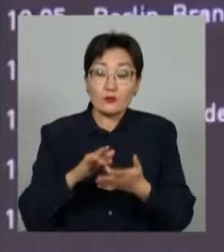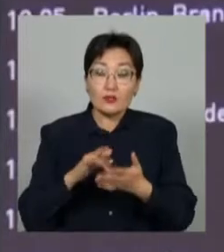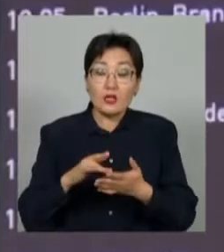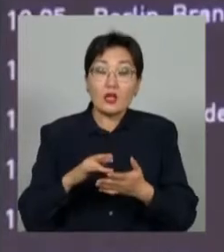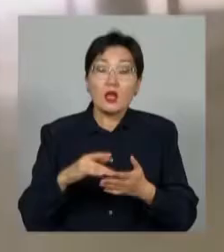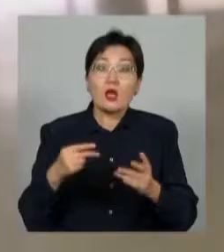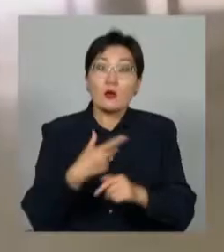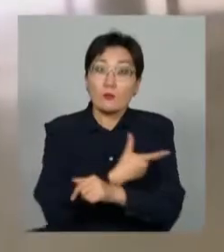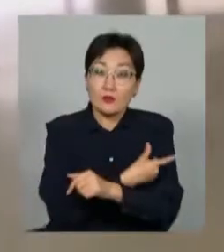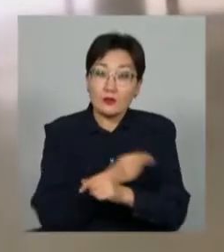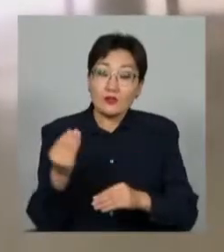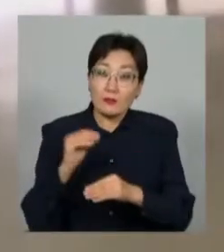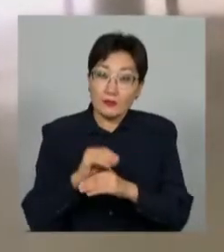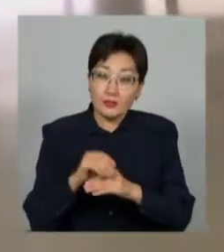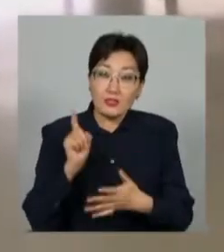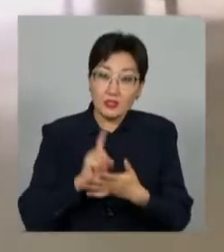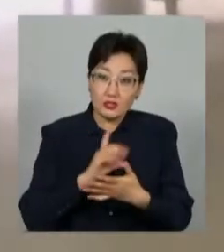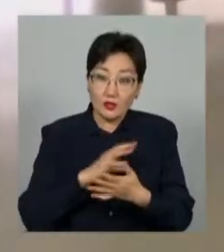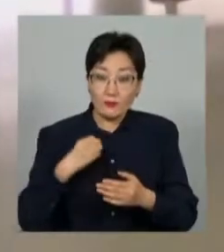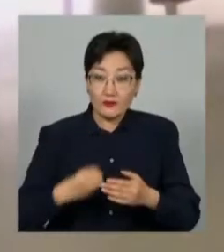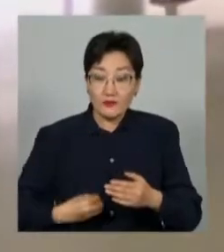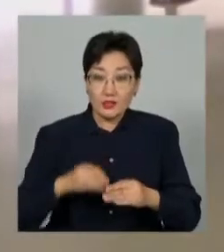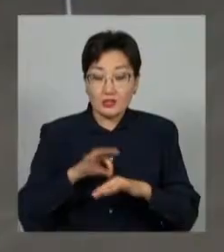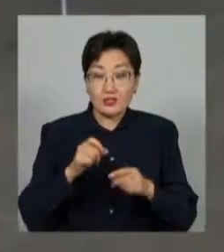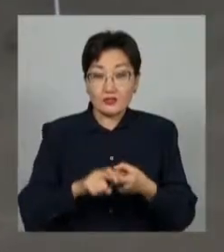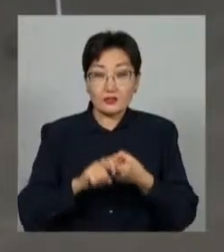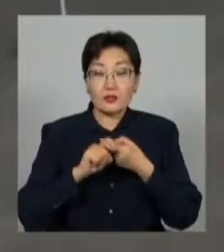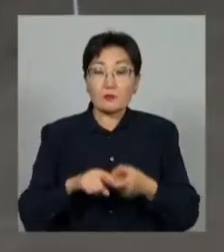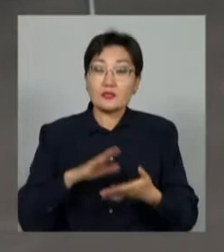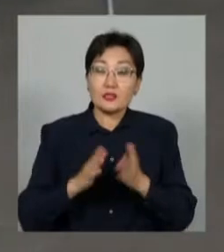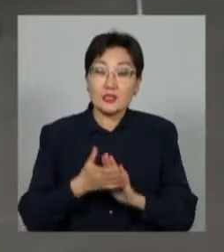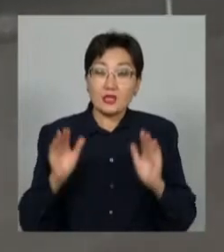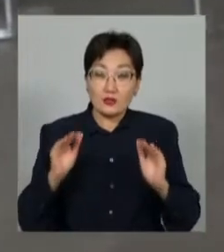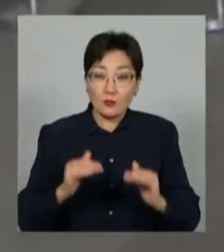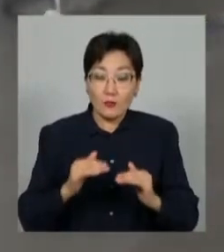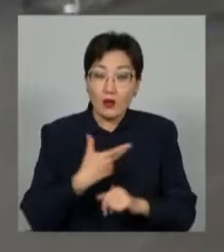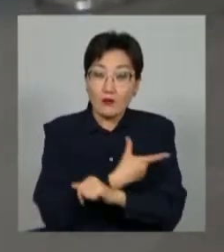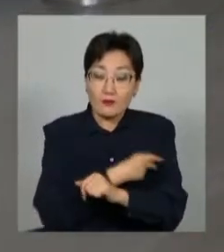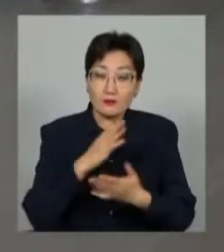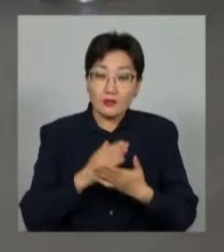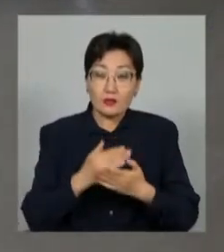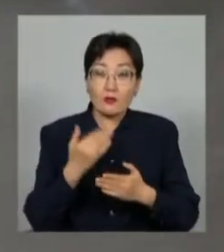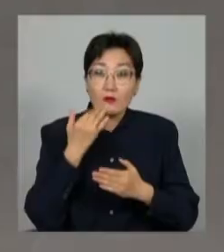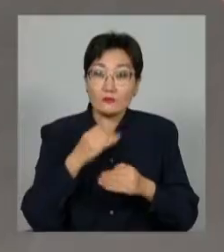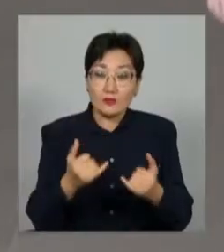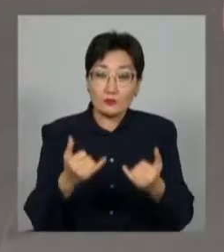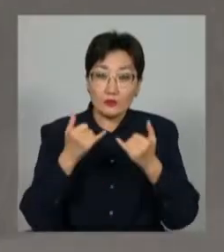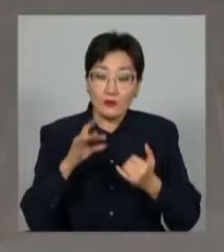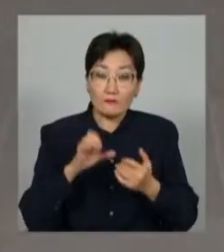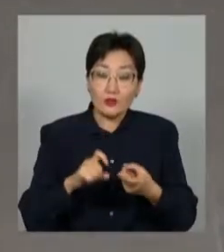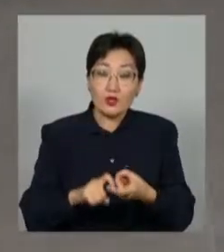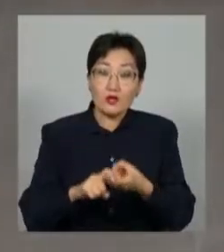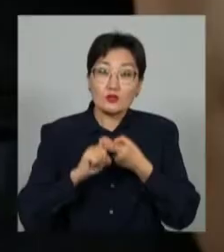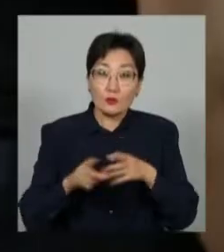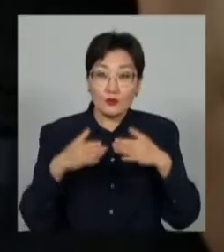үдеткіш мөлшерін алуы қажет. Сондай-ақ, Францияда коронавирусқа шалдығу жағдайы азайса, вакциналған шетелдік қонақтардан вирусты